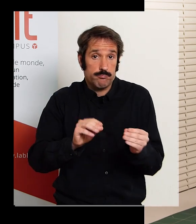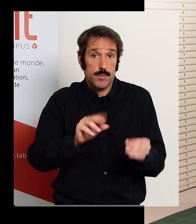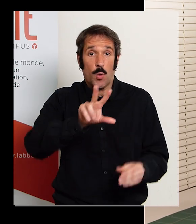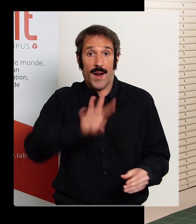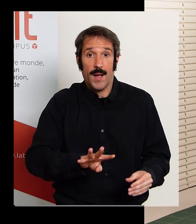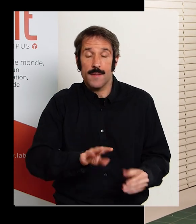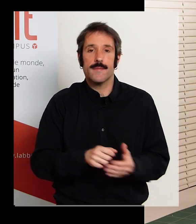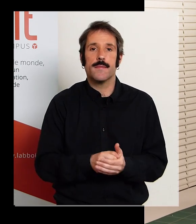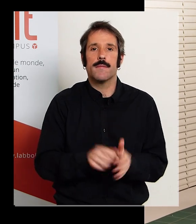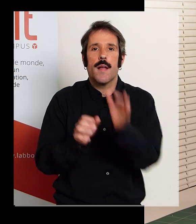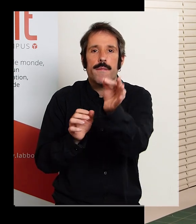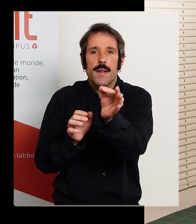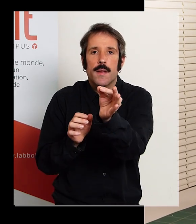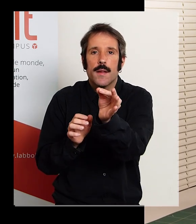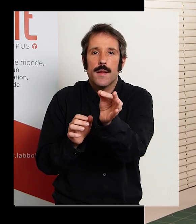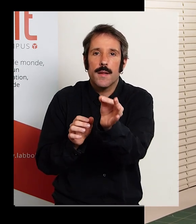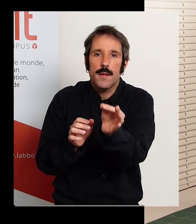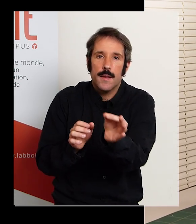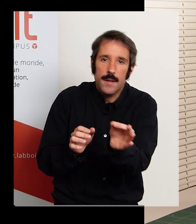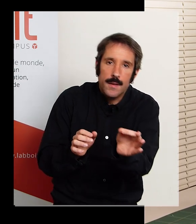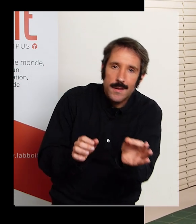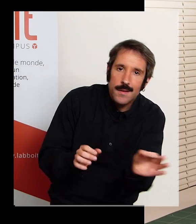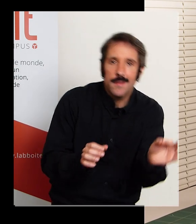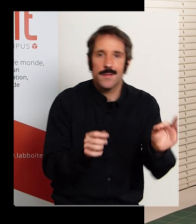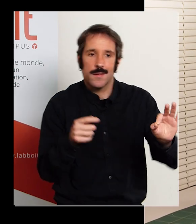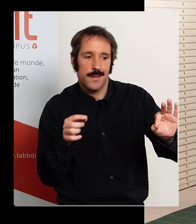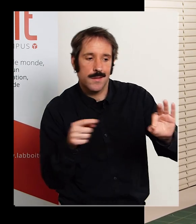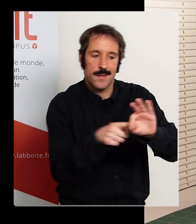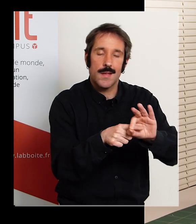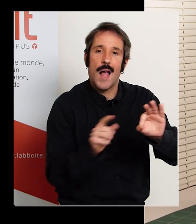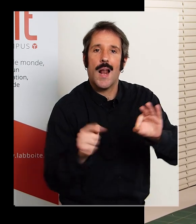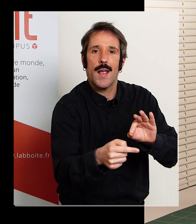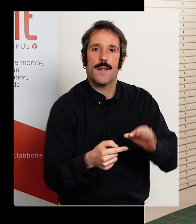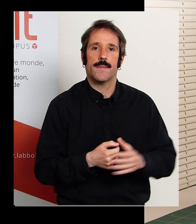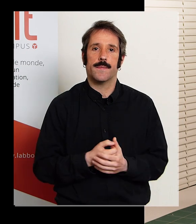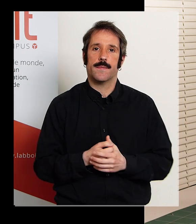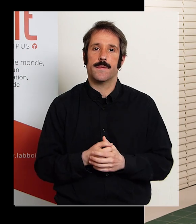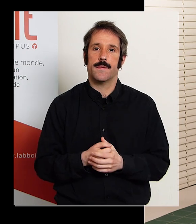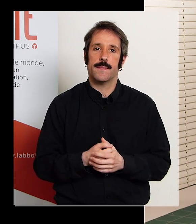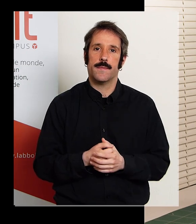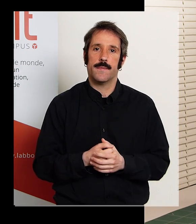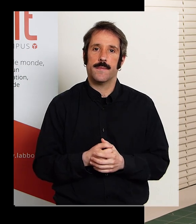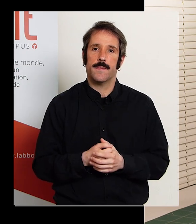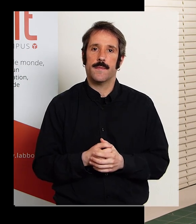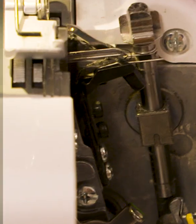Donc nous le remontons à 3 quarts et nous reprenons notre fil et nous le faisons passer à l'arrière.